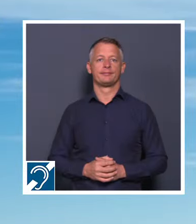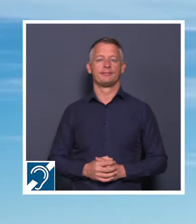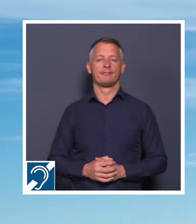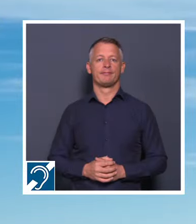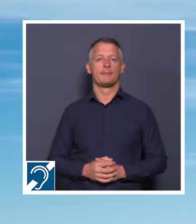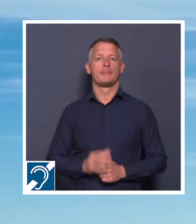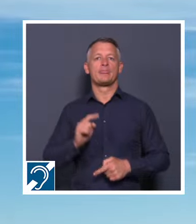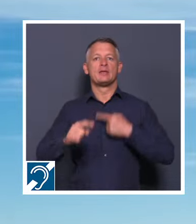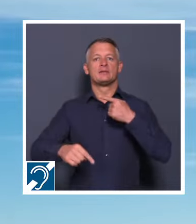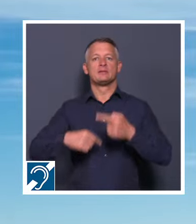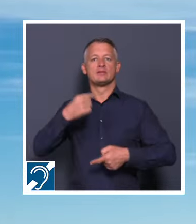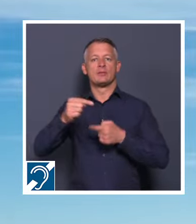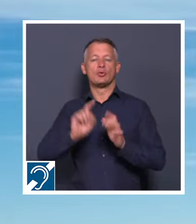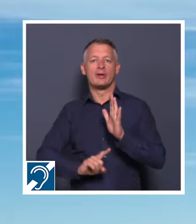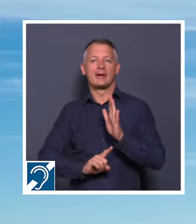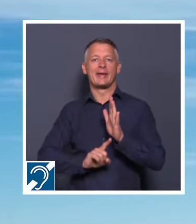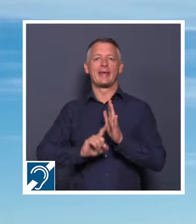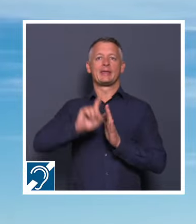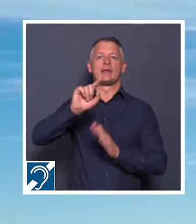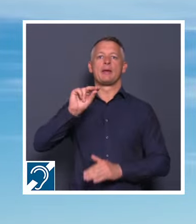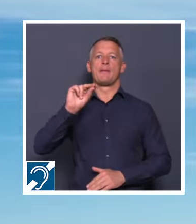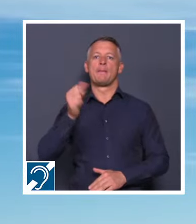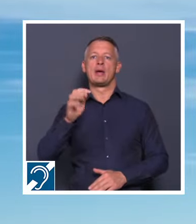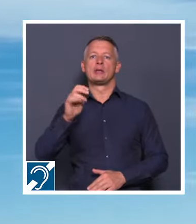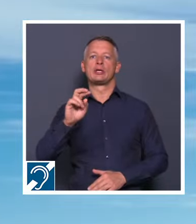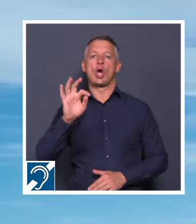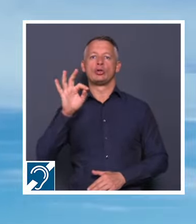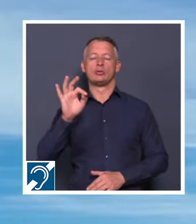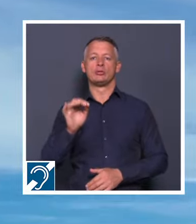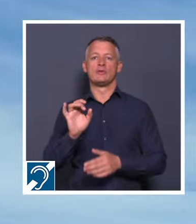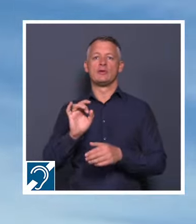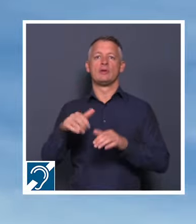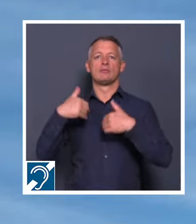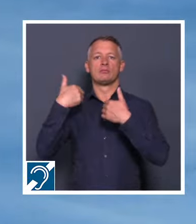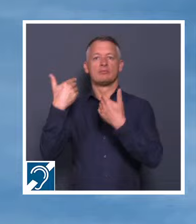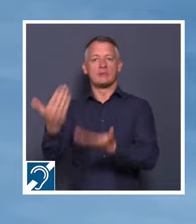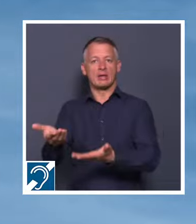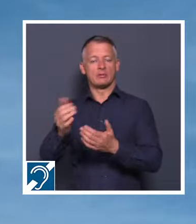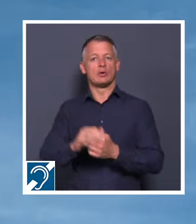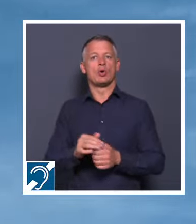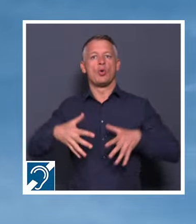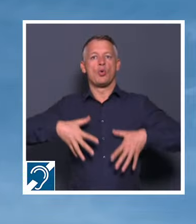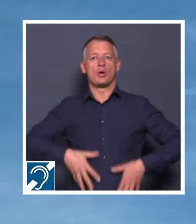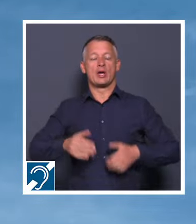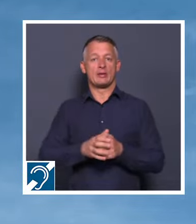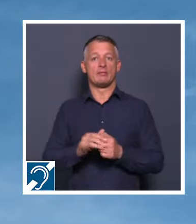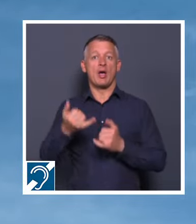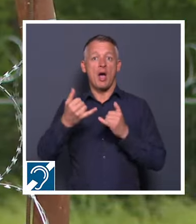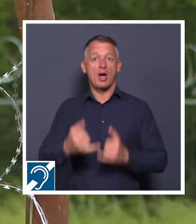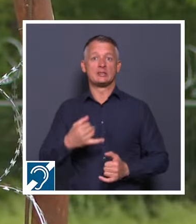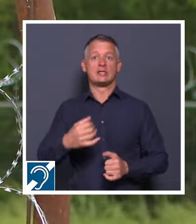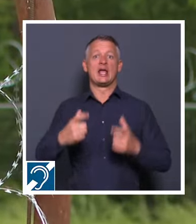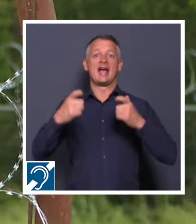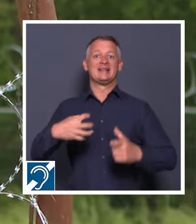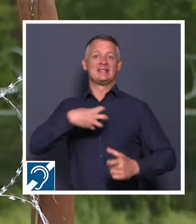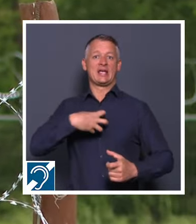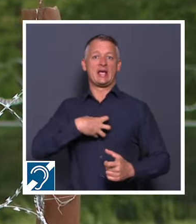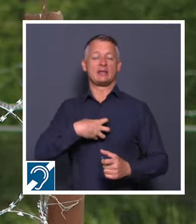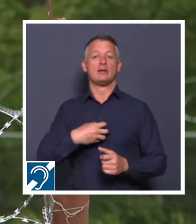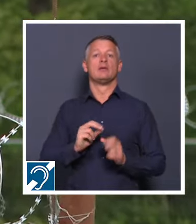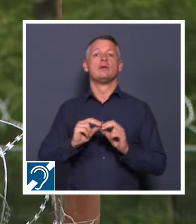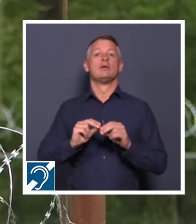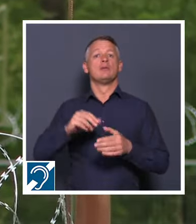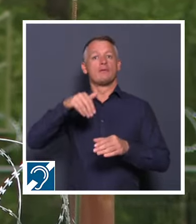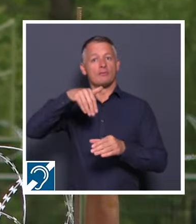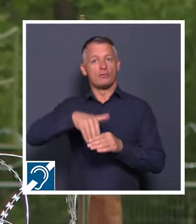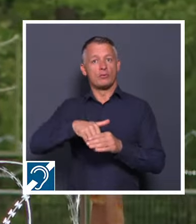Sistemul de rachete Solar Patriot va fi donat în cele din urmă Ucrainei. Proiectul a fost adoptat de Senat, ajunge astăzi în Camera Deputaților, după care va fi